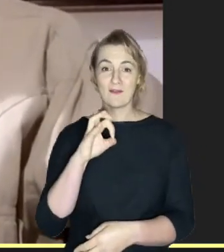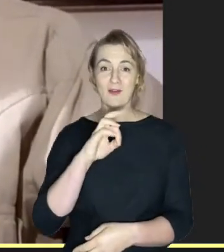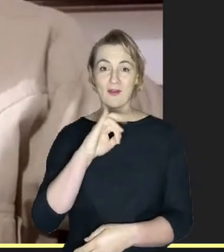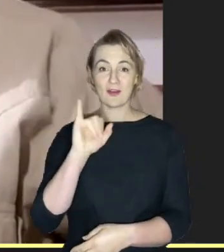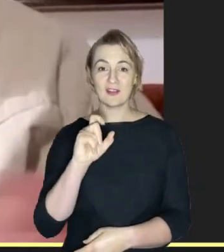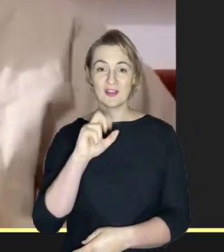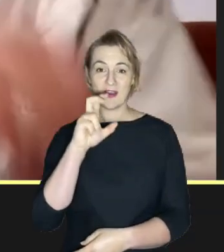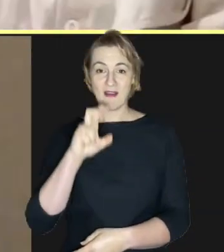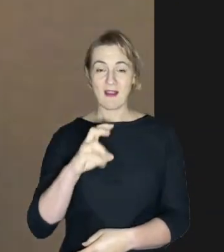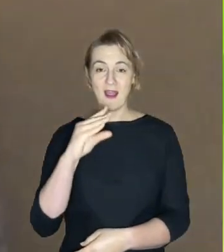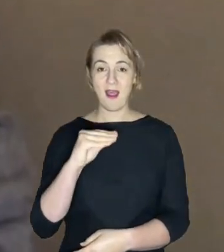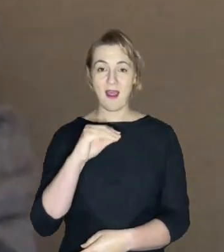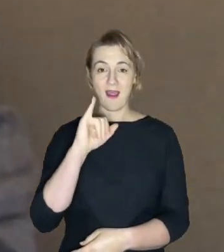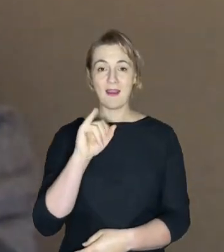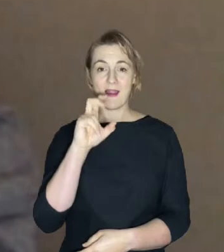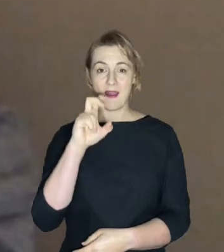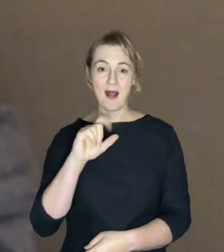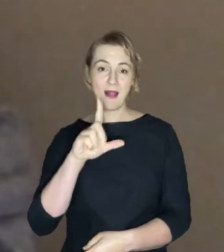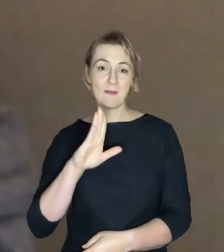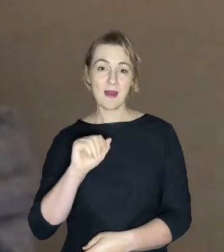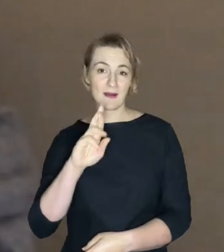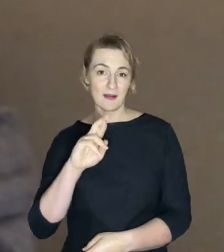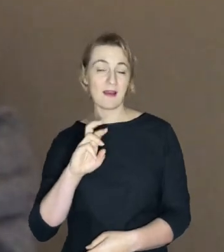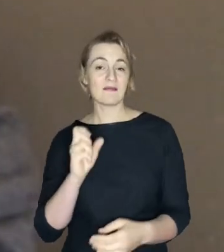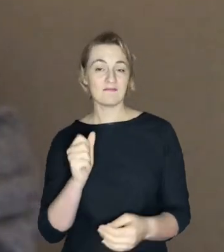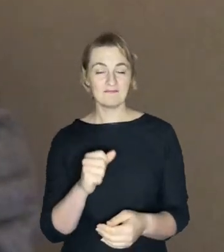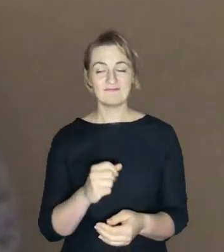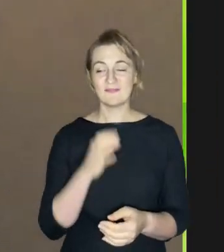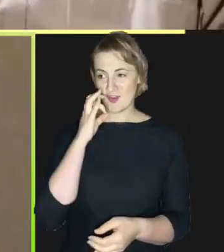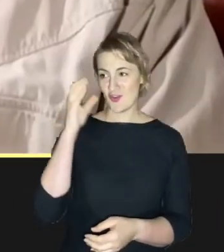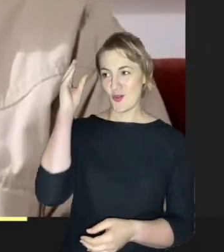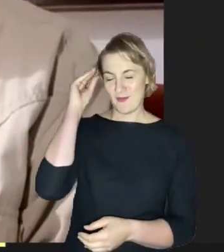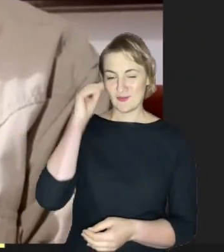Eichelberger. Dobry wieczór. Pewnie Państwu,